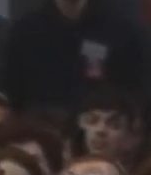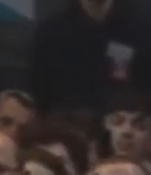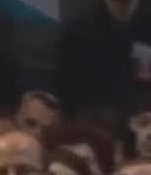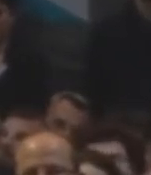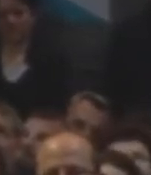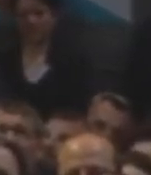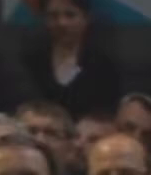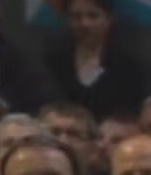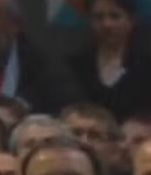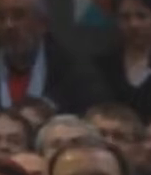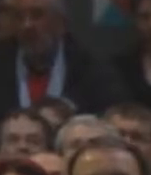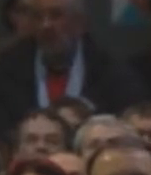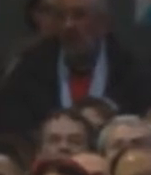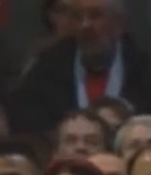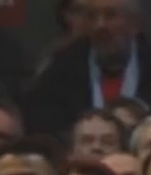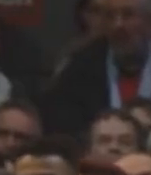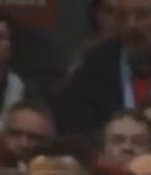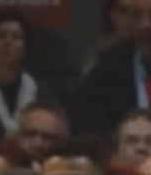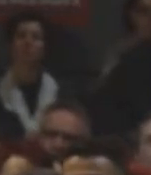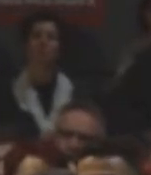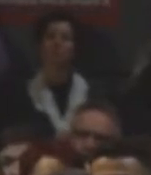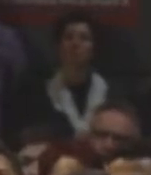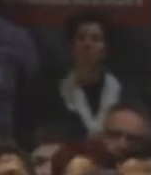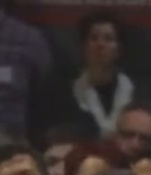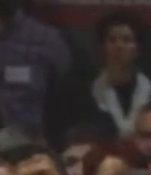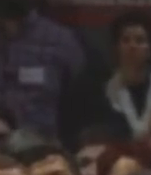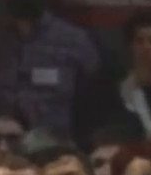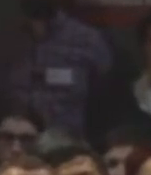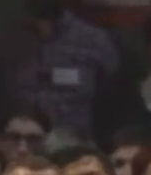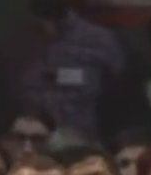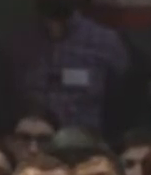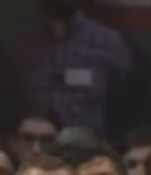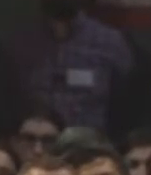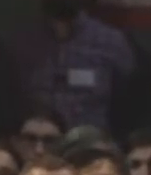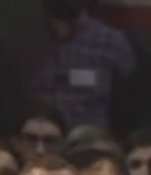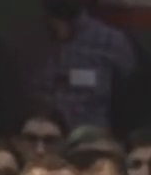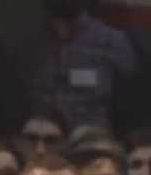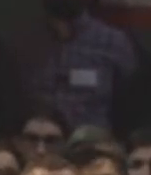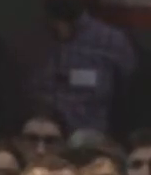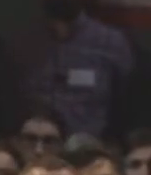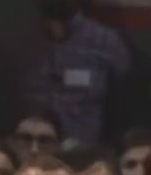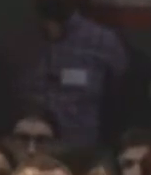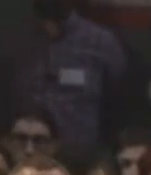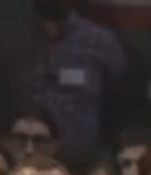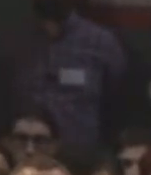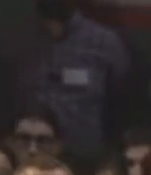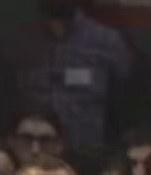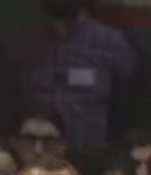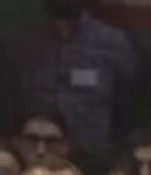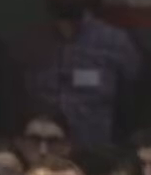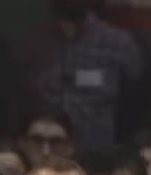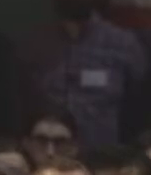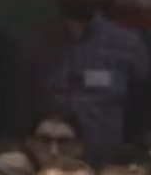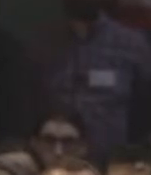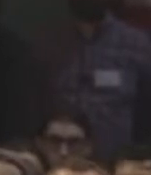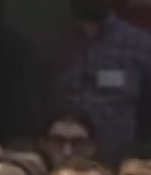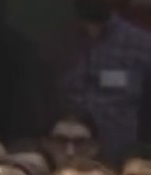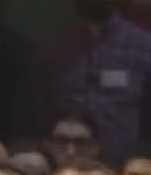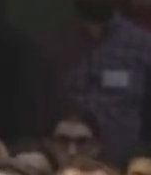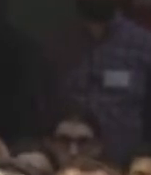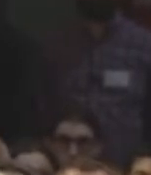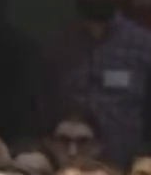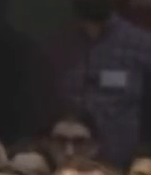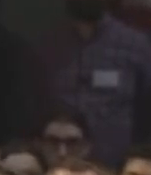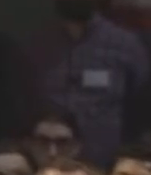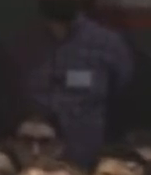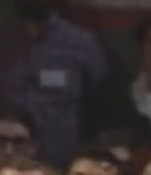déposé sur le sol. Et par conséquent, il y a là une économie considérable qui est faite. Je ne prends que cet aspect, c'est en détail, mais il